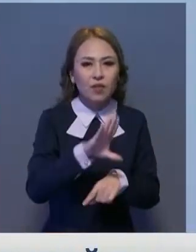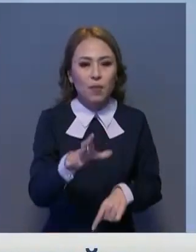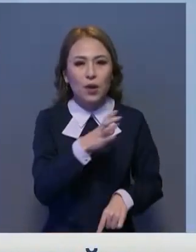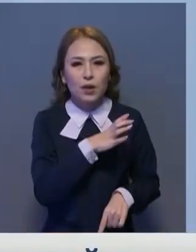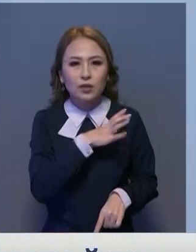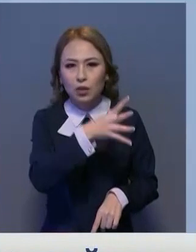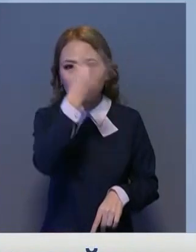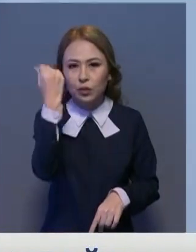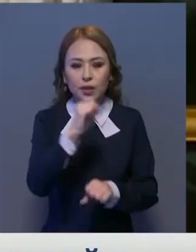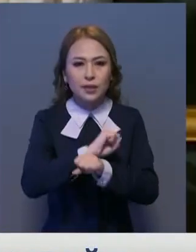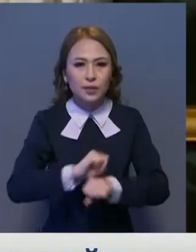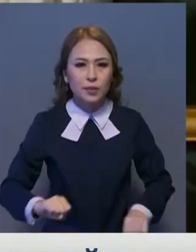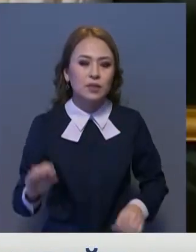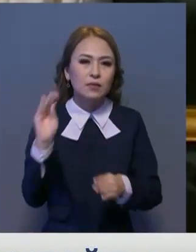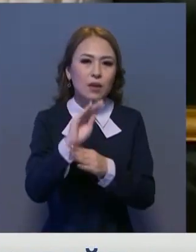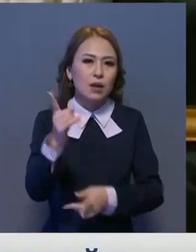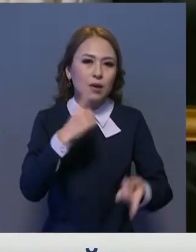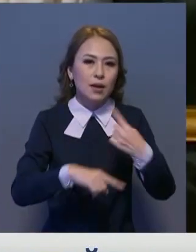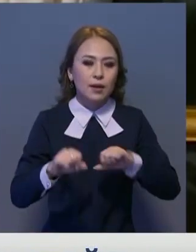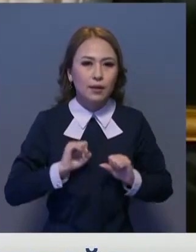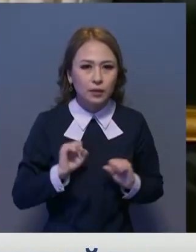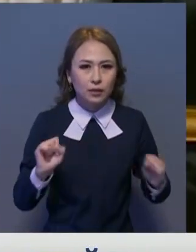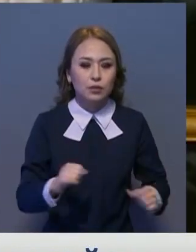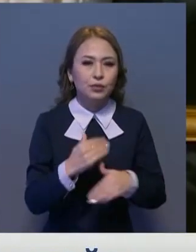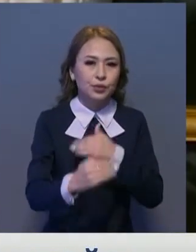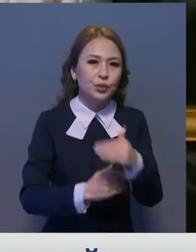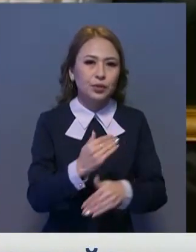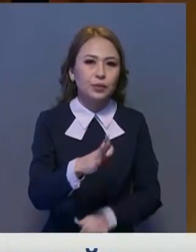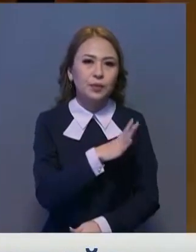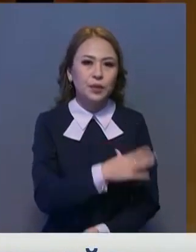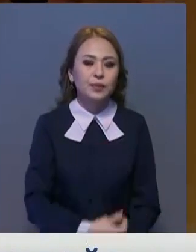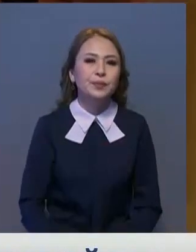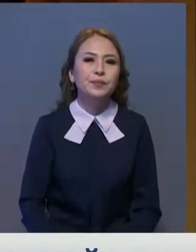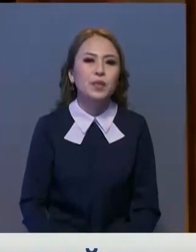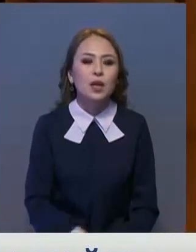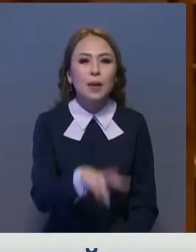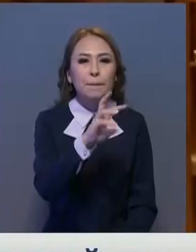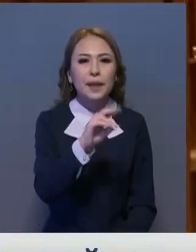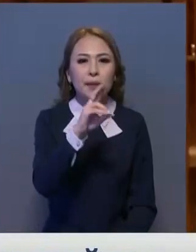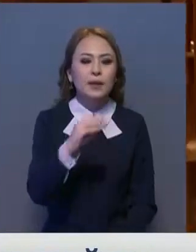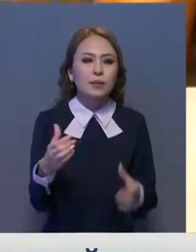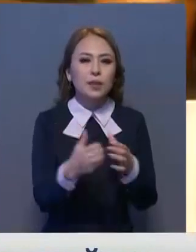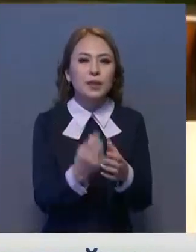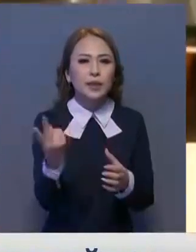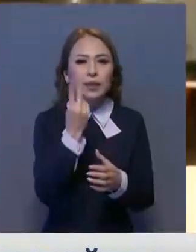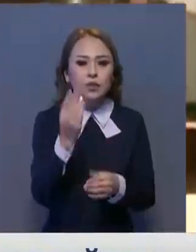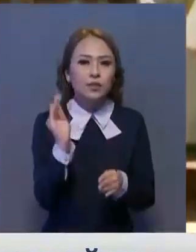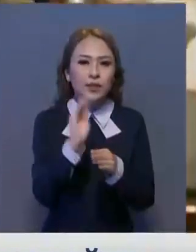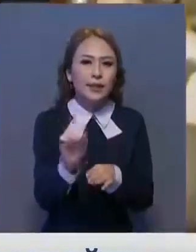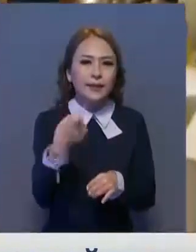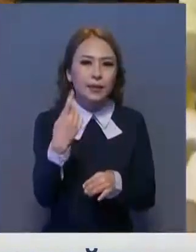құндылықтарды еш ұмытқан емес. Елін қайсарлықпен алға жетелеп келе жатыр. Некедегі екінші күйеуі кванттық